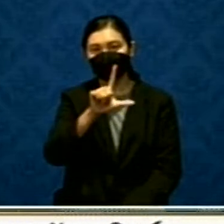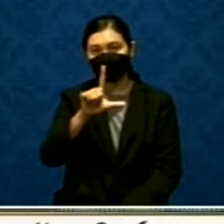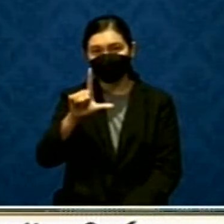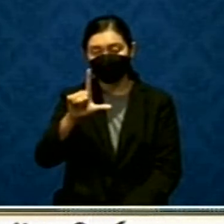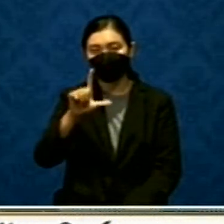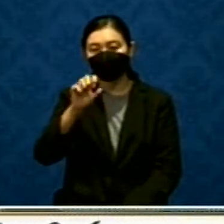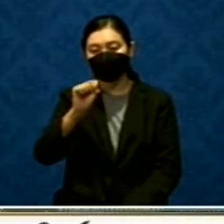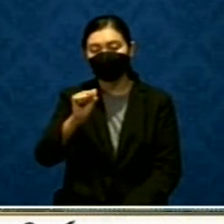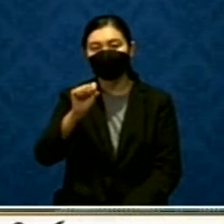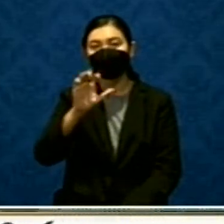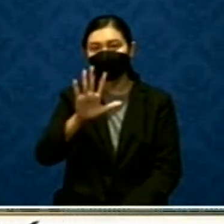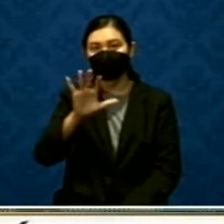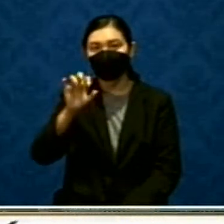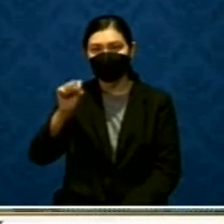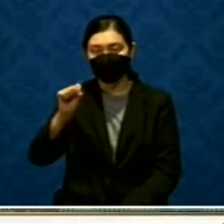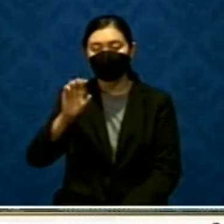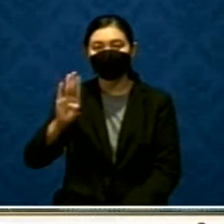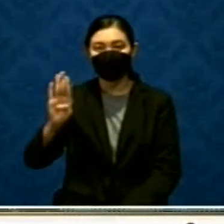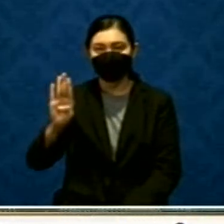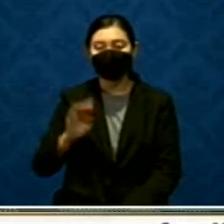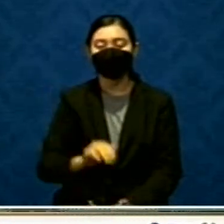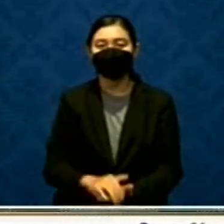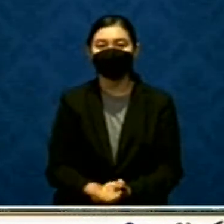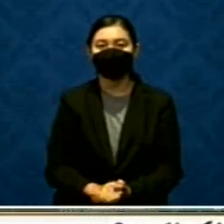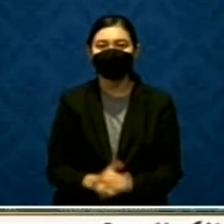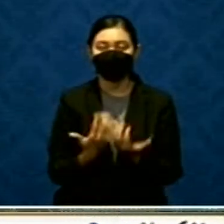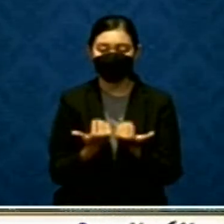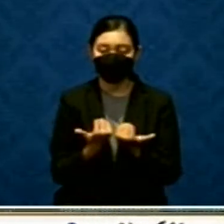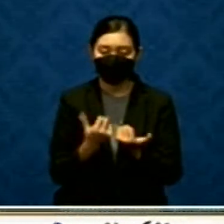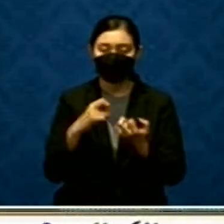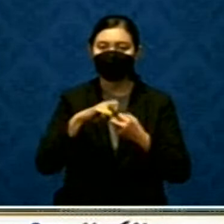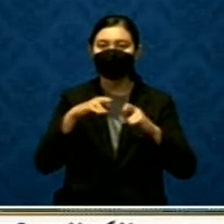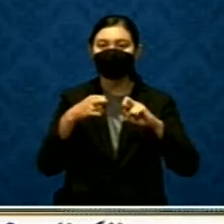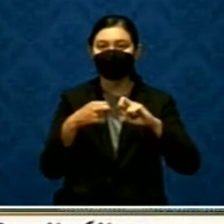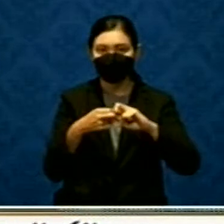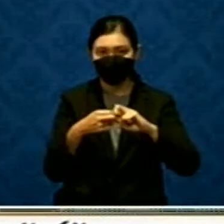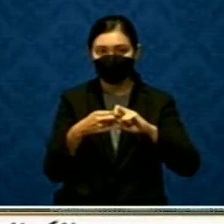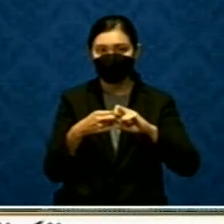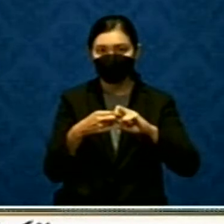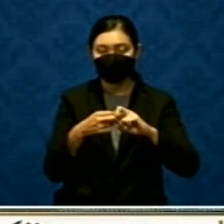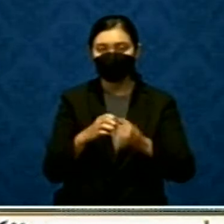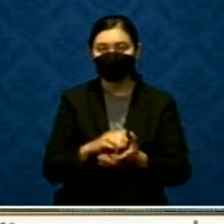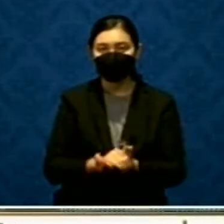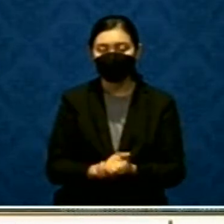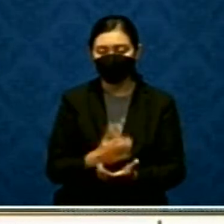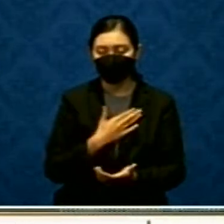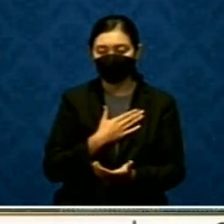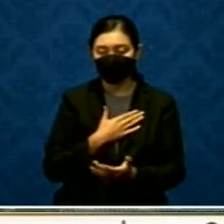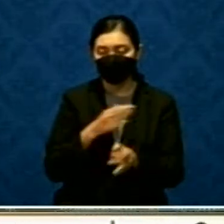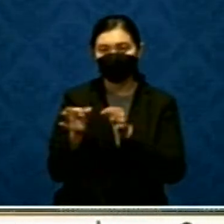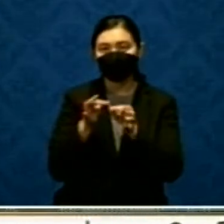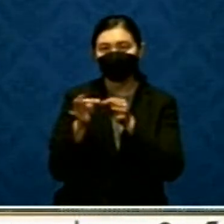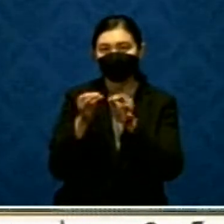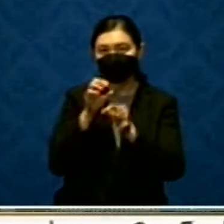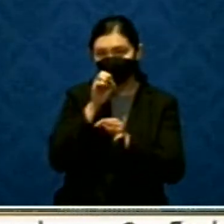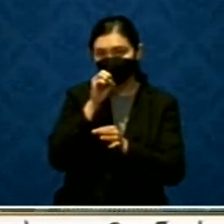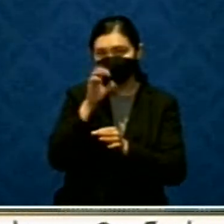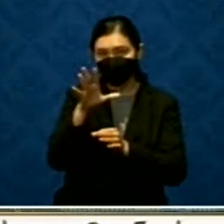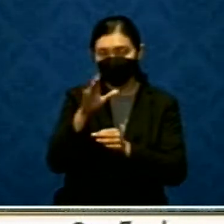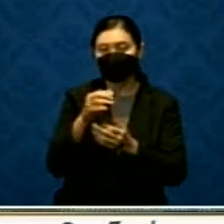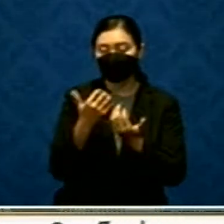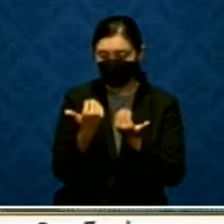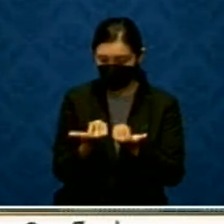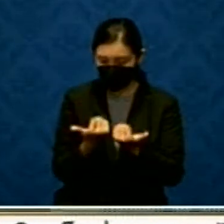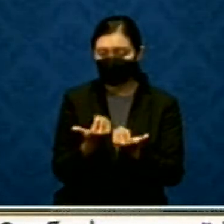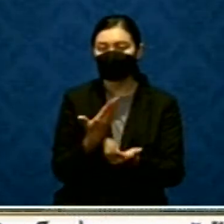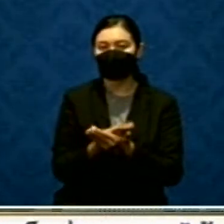119,500,000 บาทนะครับซึ่งเรื่องนี้นะครับเป็นประเด็นการที่ได้เรียนกับท่านประธานไปยังสมาชิกว่ามีการดำเนิน